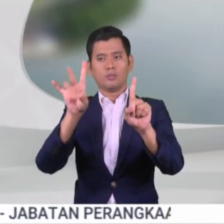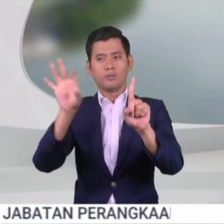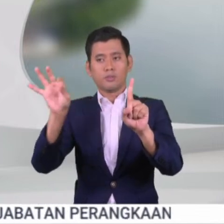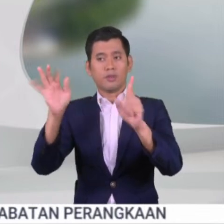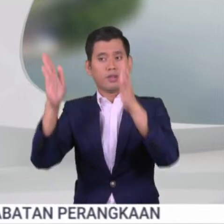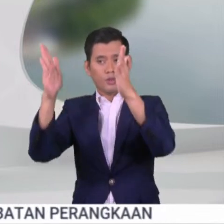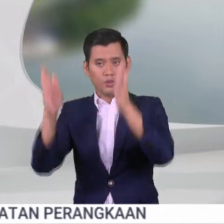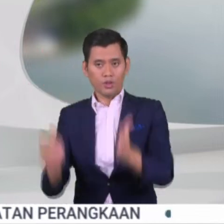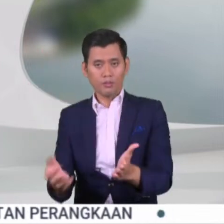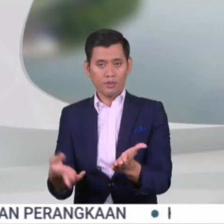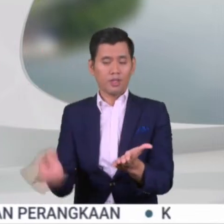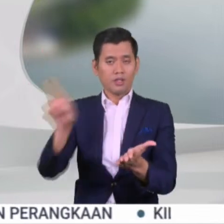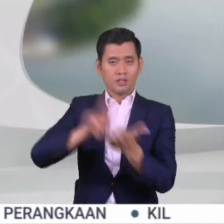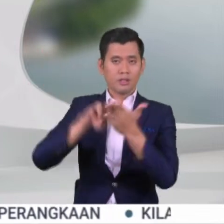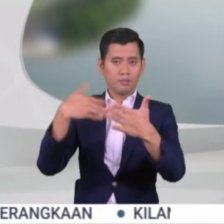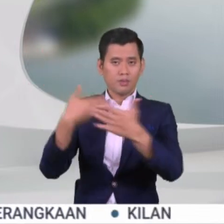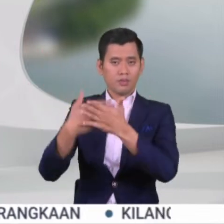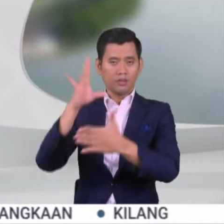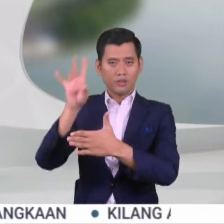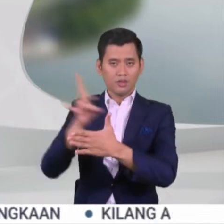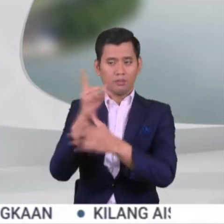sehingga Jun tahun ini berbanding